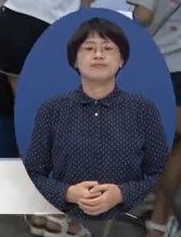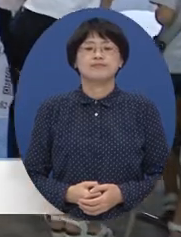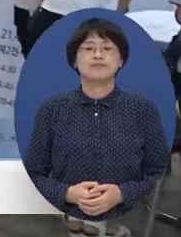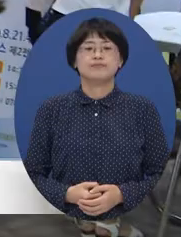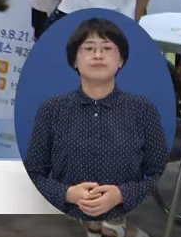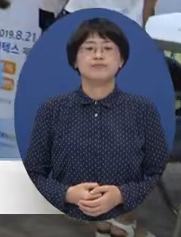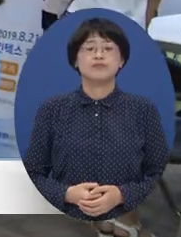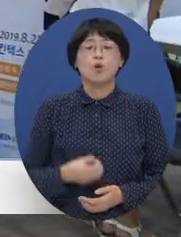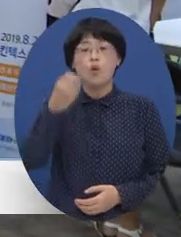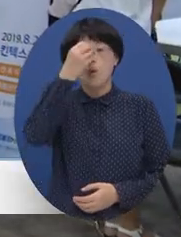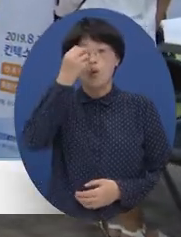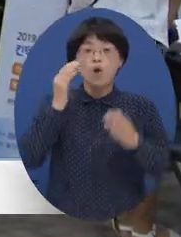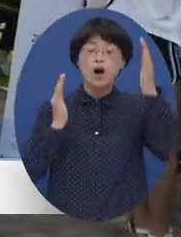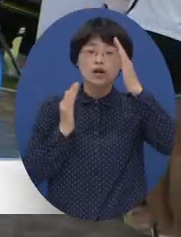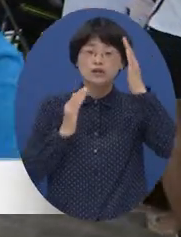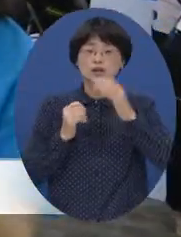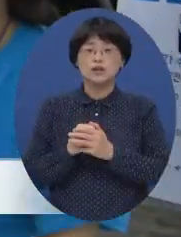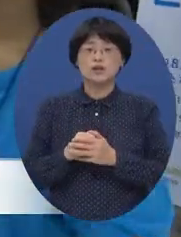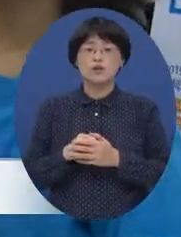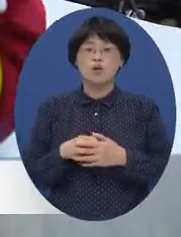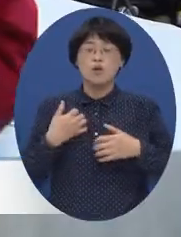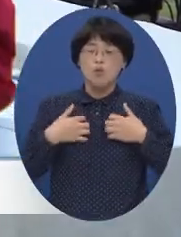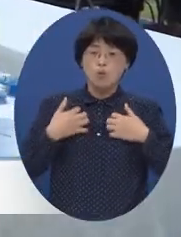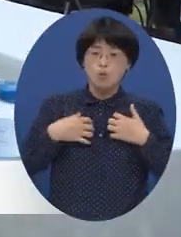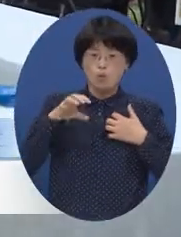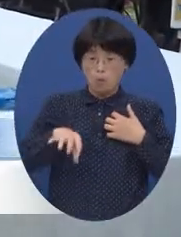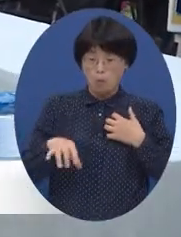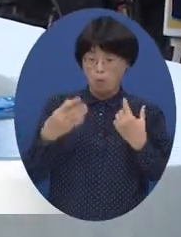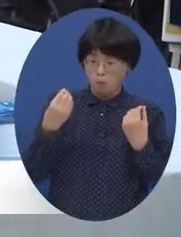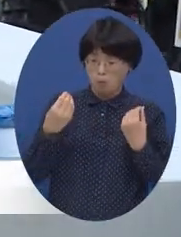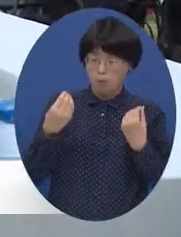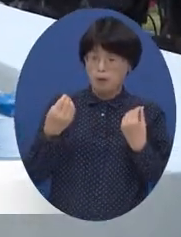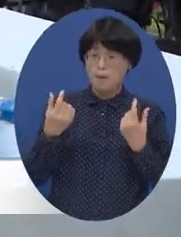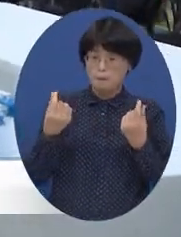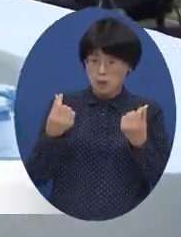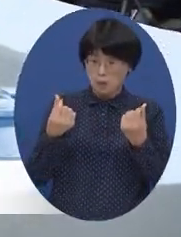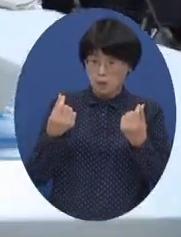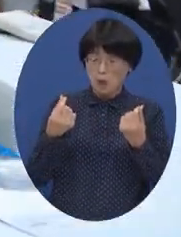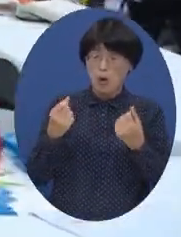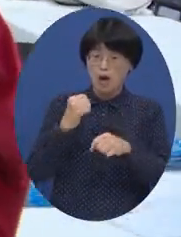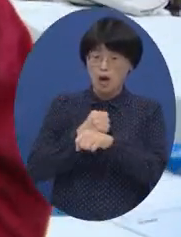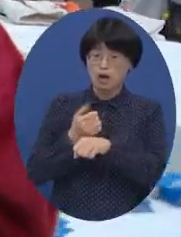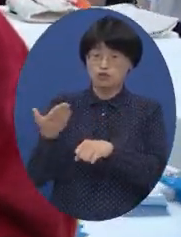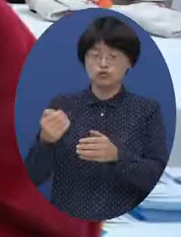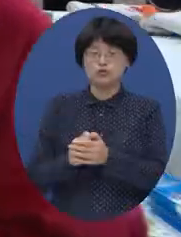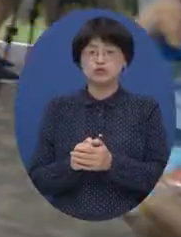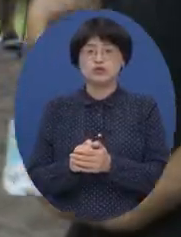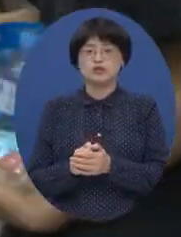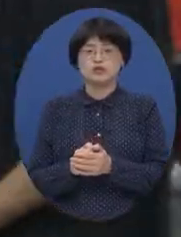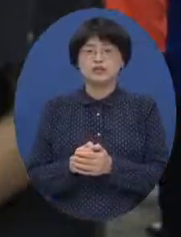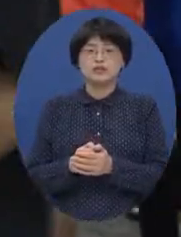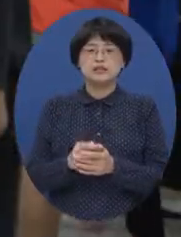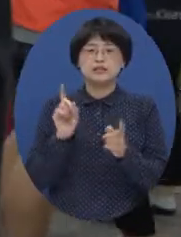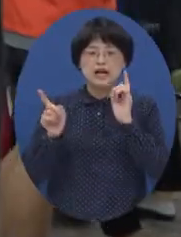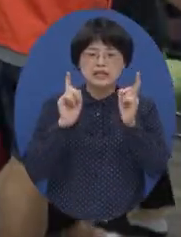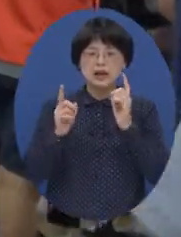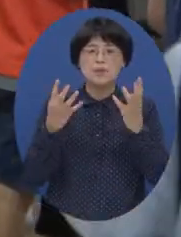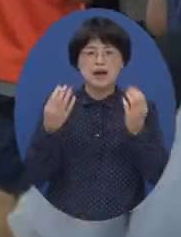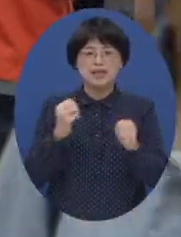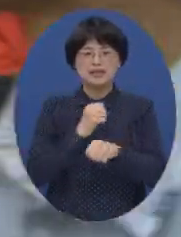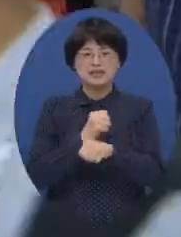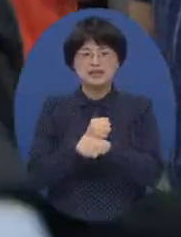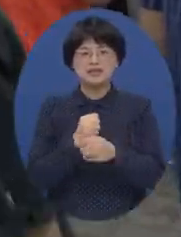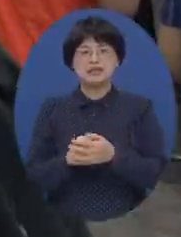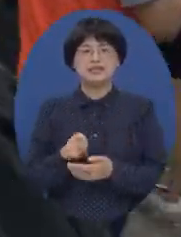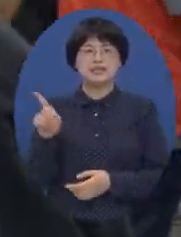한 고등학생이 놀이공원에서 볼 법한 인형탈을 씁니다. 사진을 찍어주다 맞기도 하고 나눠주던 전단지를